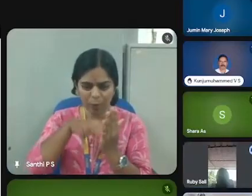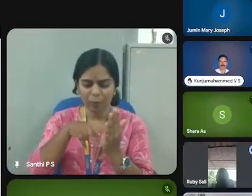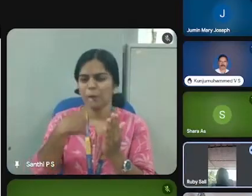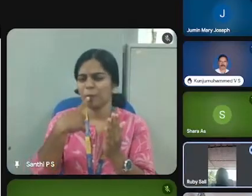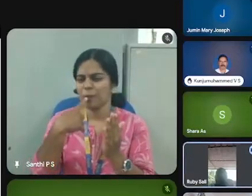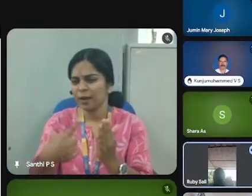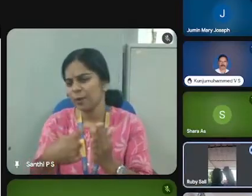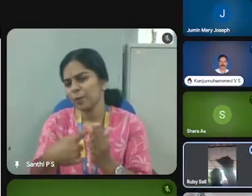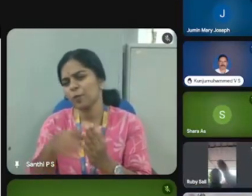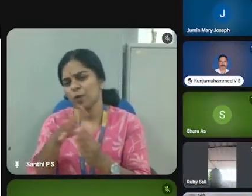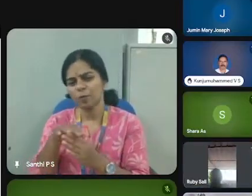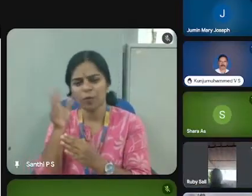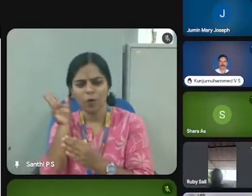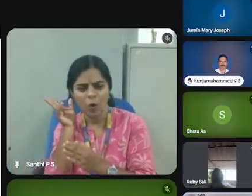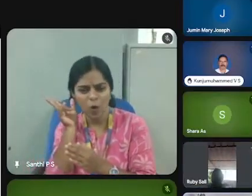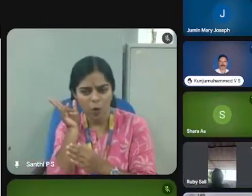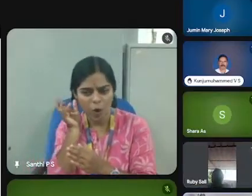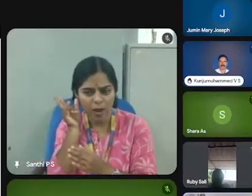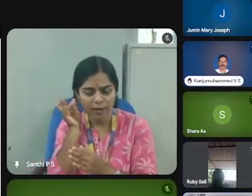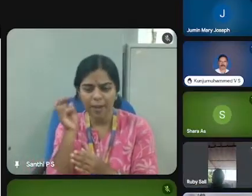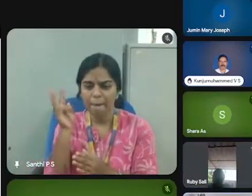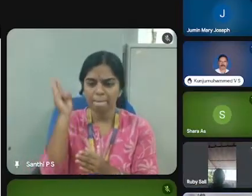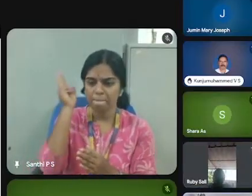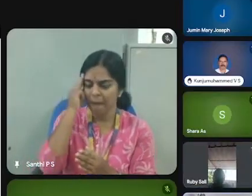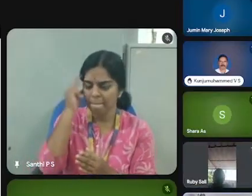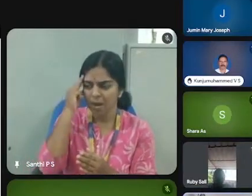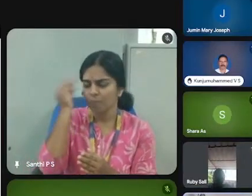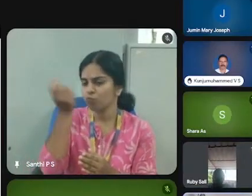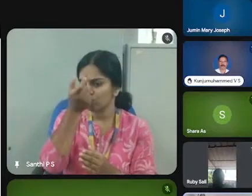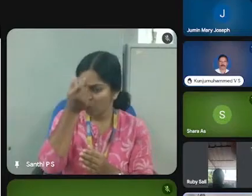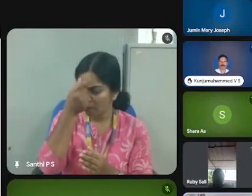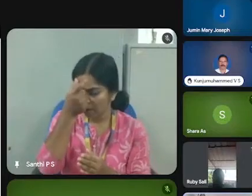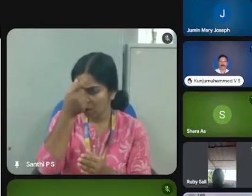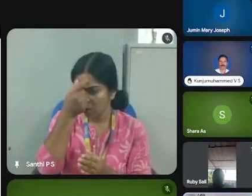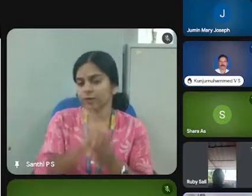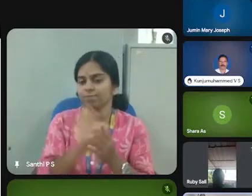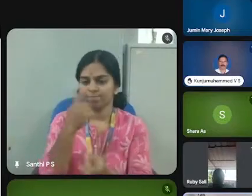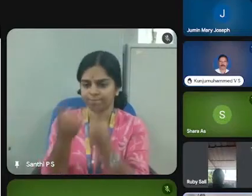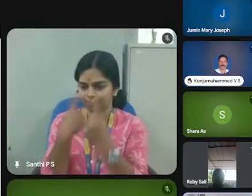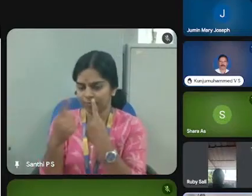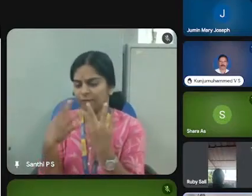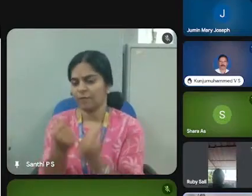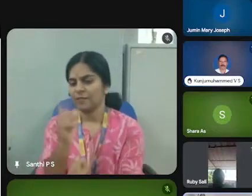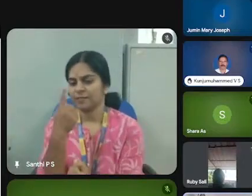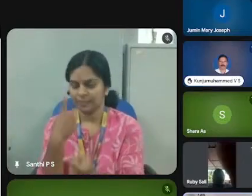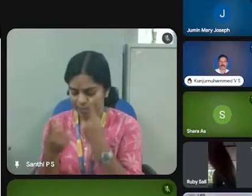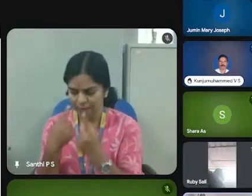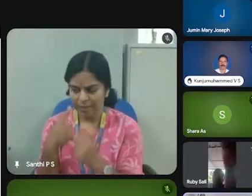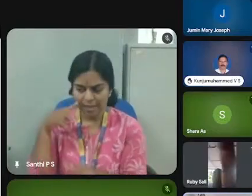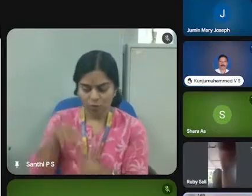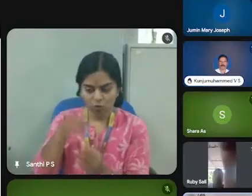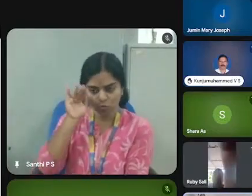ഒരു ഓഡിറ്ററി മെമ്മറി എന്ന് പറയുന്ന ഒരു ഇഷ്യൂ, സോ അത് നമ്മൾ നോക്കണം. സോ അത് കുട്ടിക്ക് ഓക്കെ